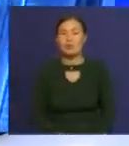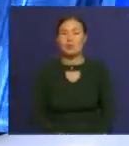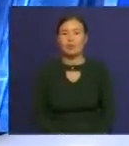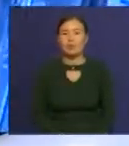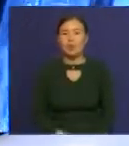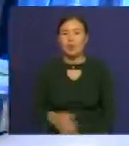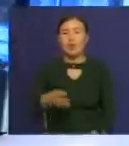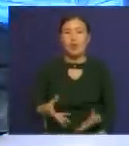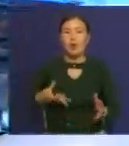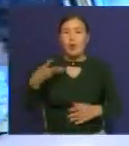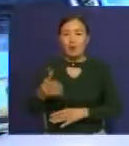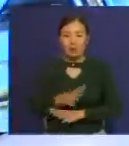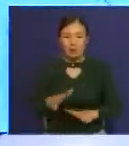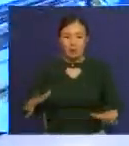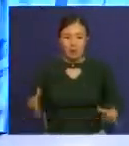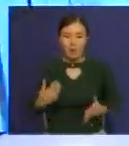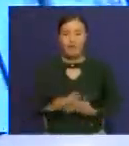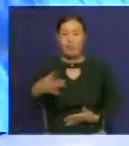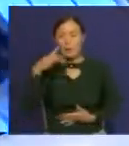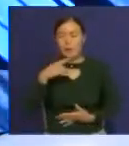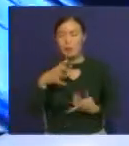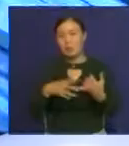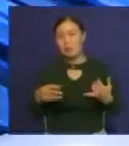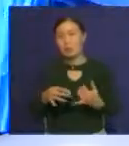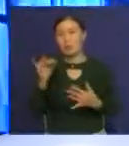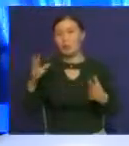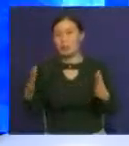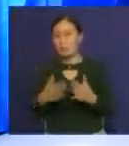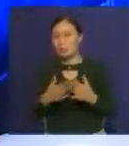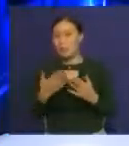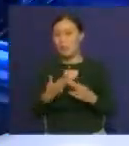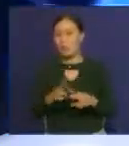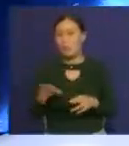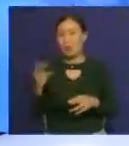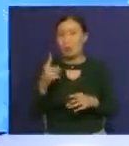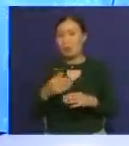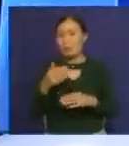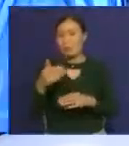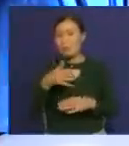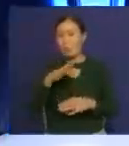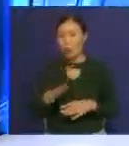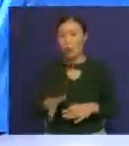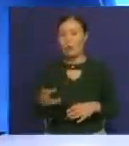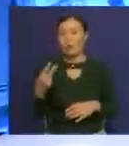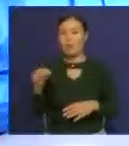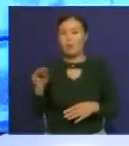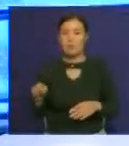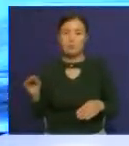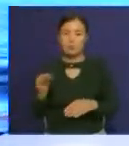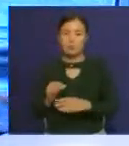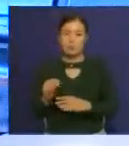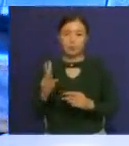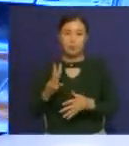Граждане, не уплатившие налог на имущество и землю с 1 октября этого года, не смогут получить доступ к банковским услугам, таким